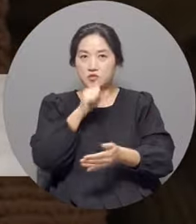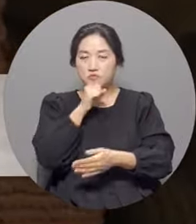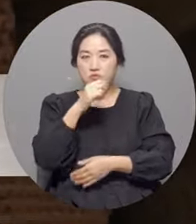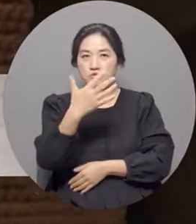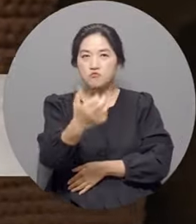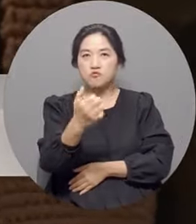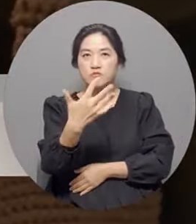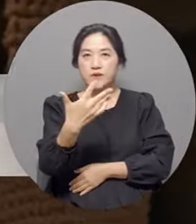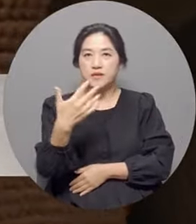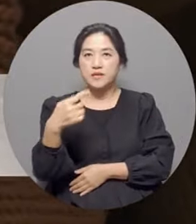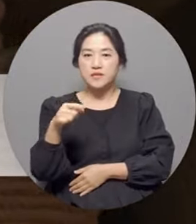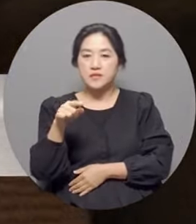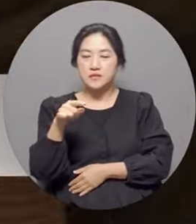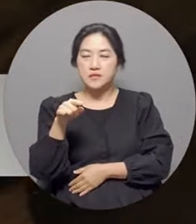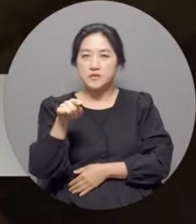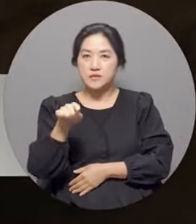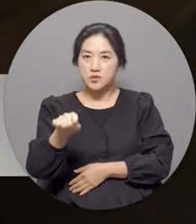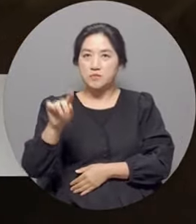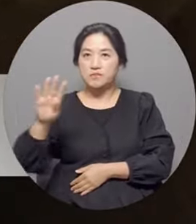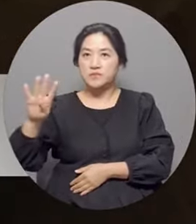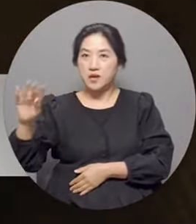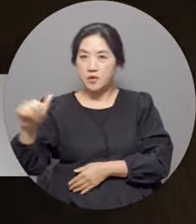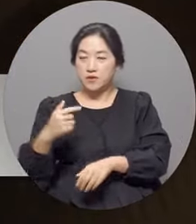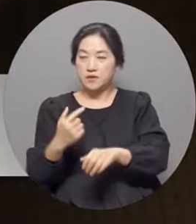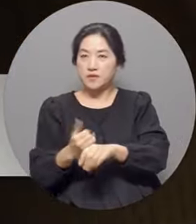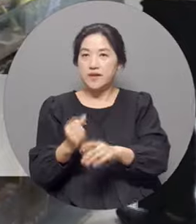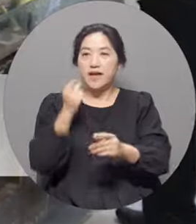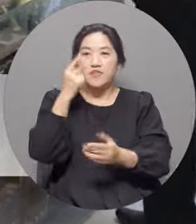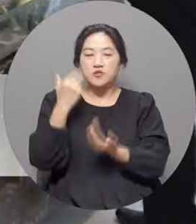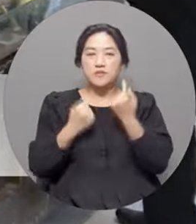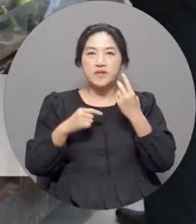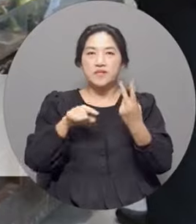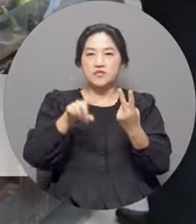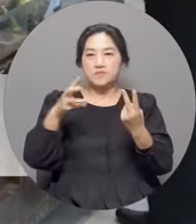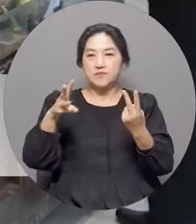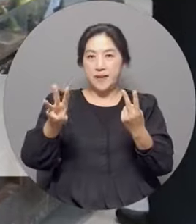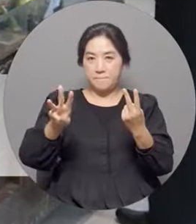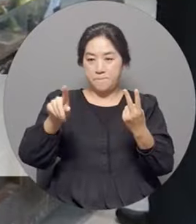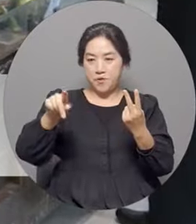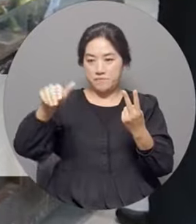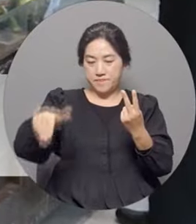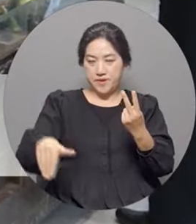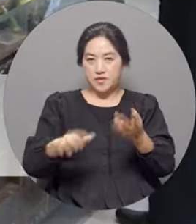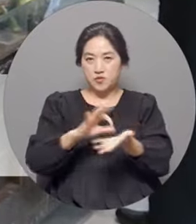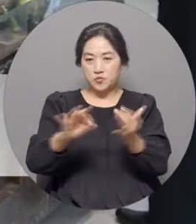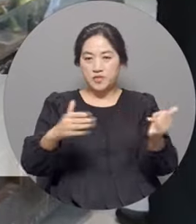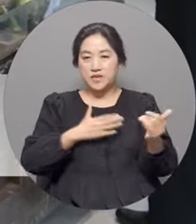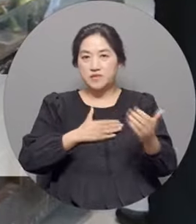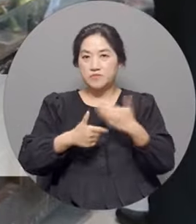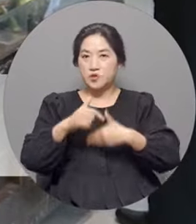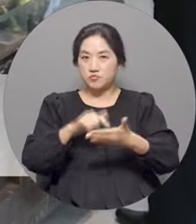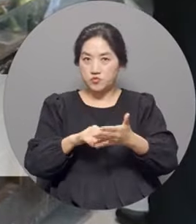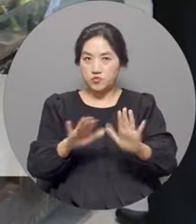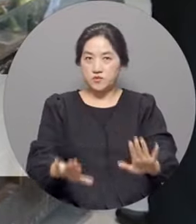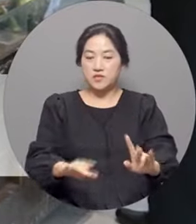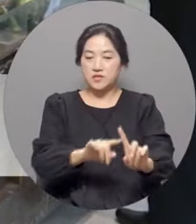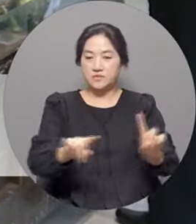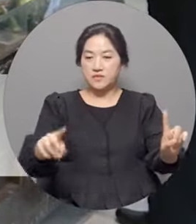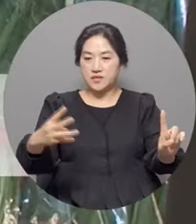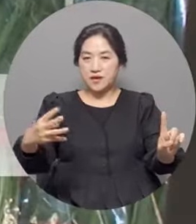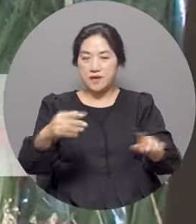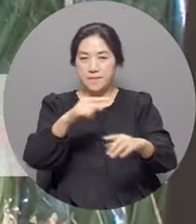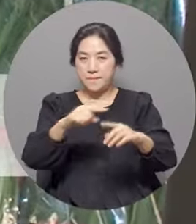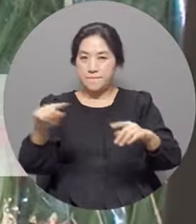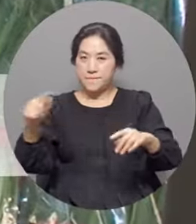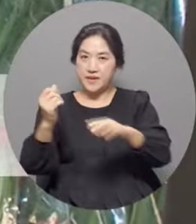98.45 지난 달보다 2.3% 하락했습니다 소비자 심리 지수는 올해 1월부터 4월까지 100을